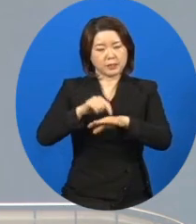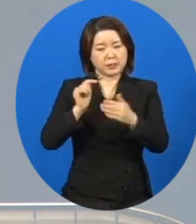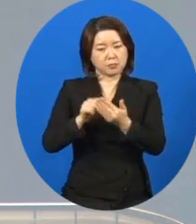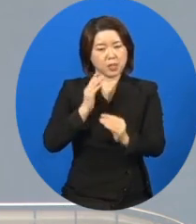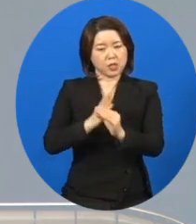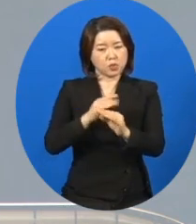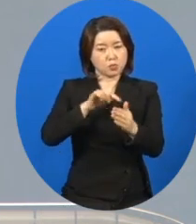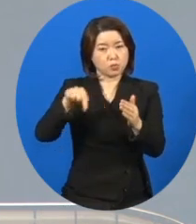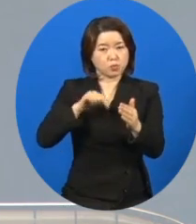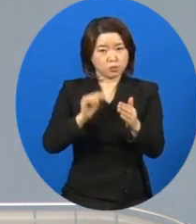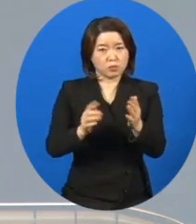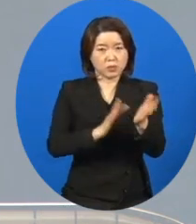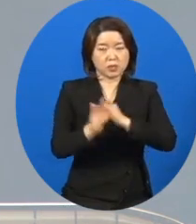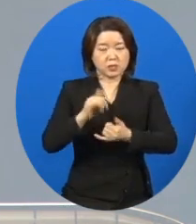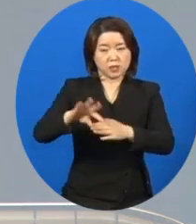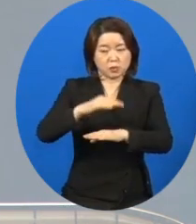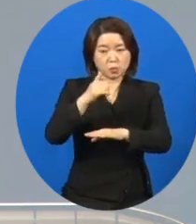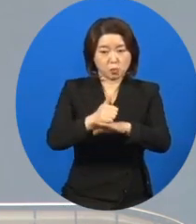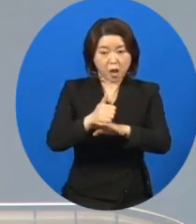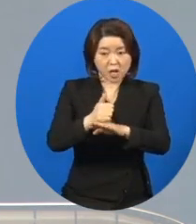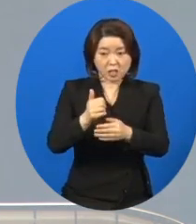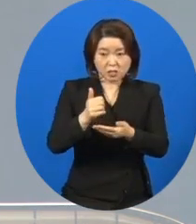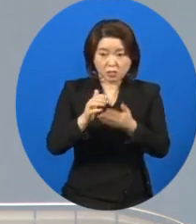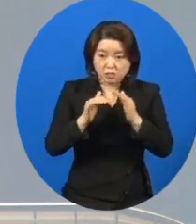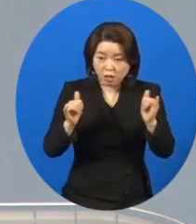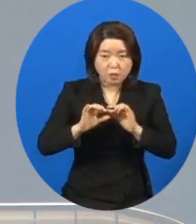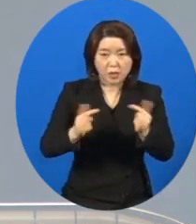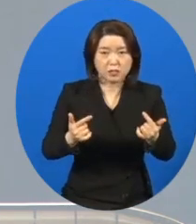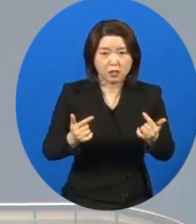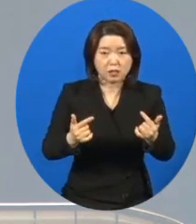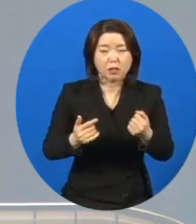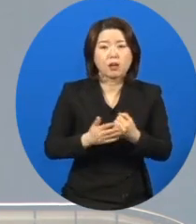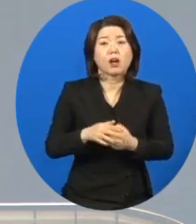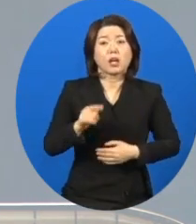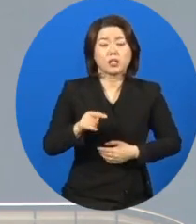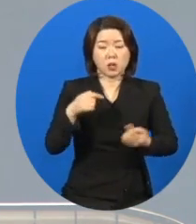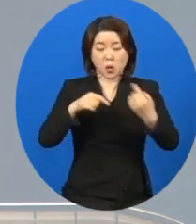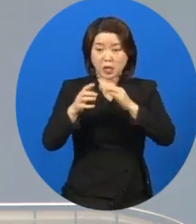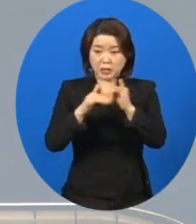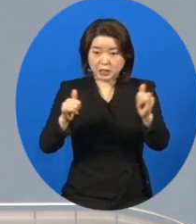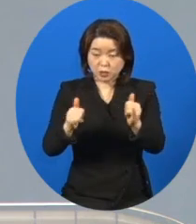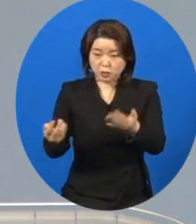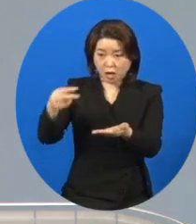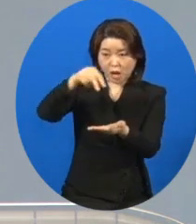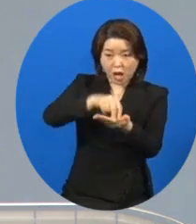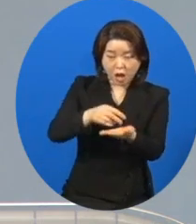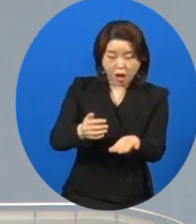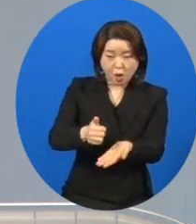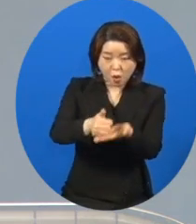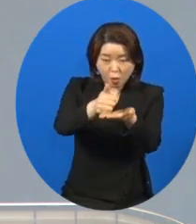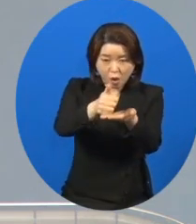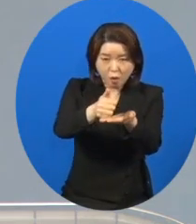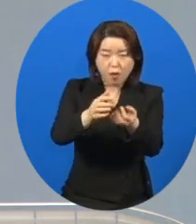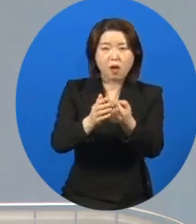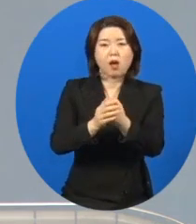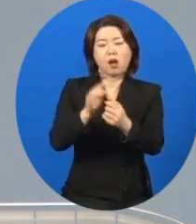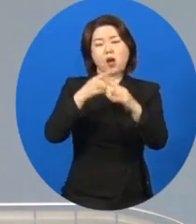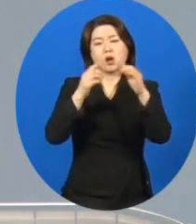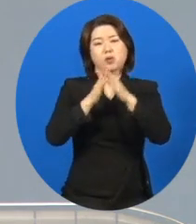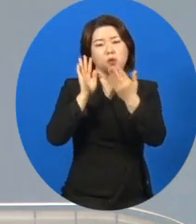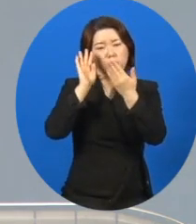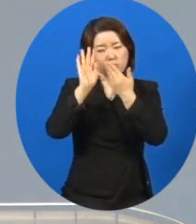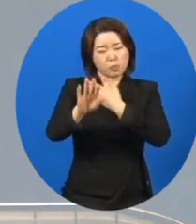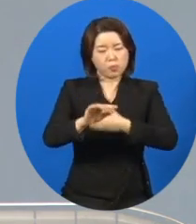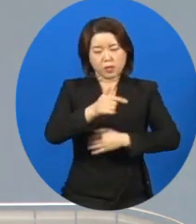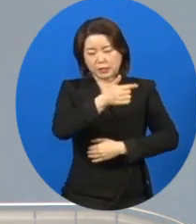중심이 예수님이 왕이신 분이 아니에요. 이런 분을 지도자로 세웠다가는 교회는 나중에 큰